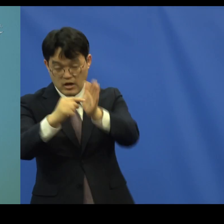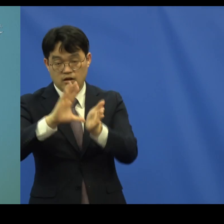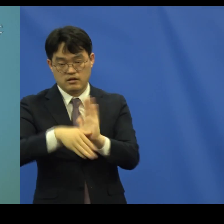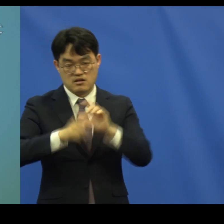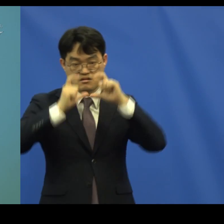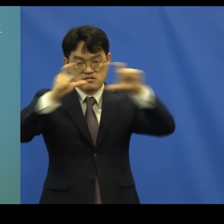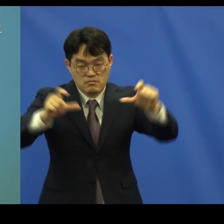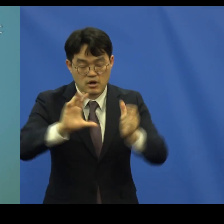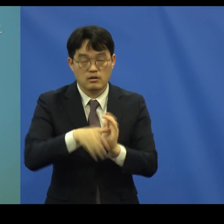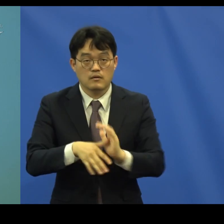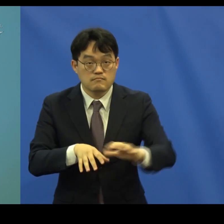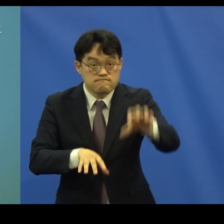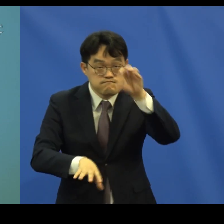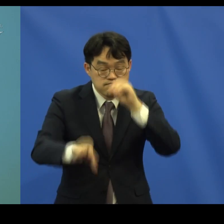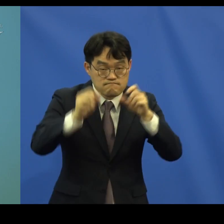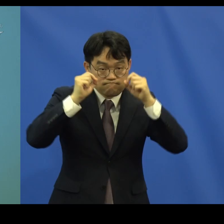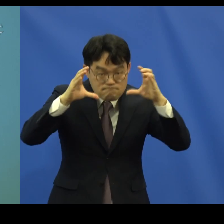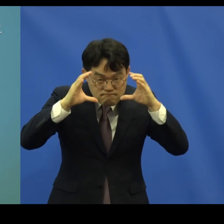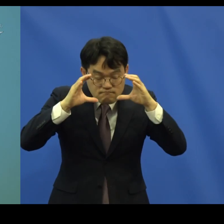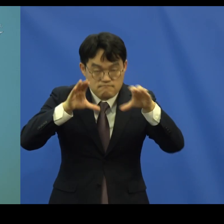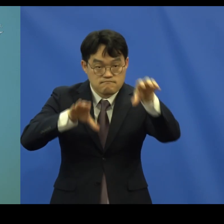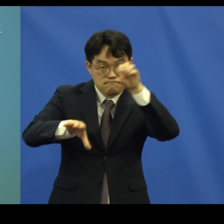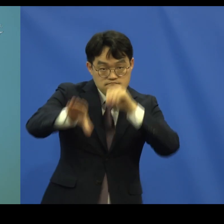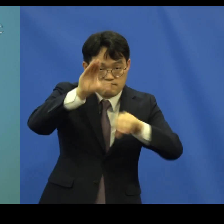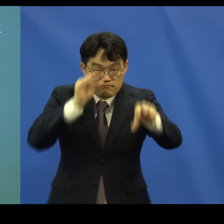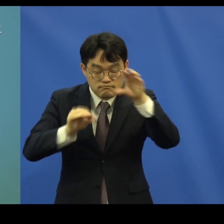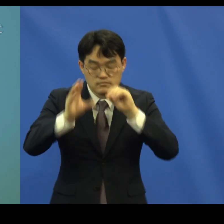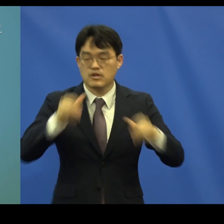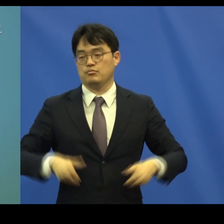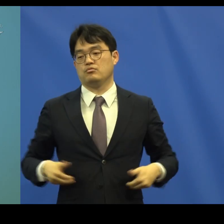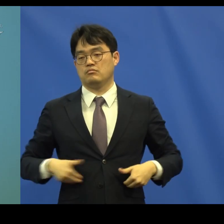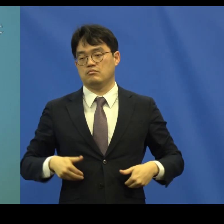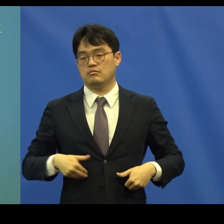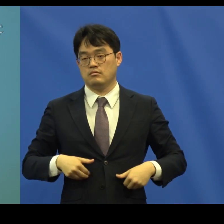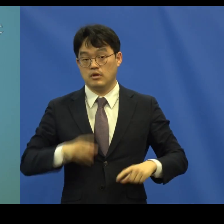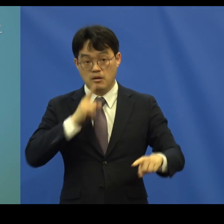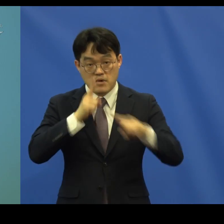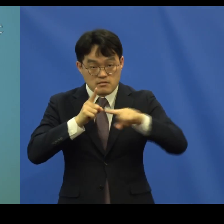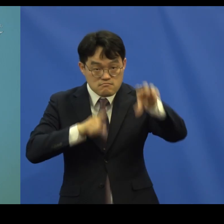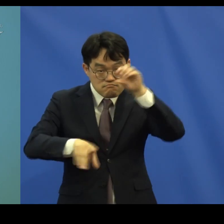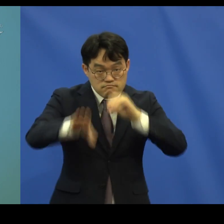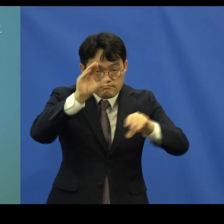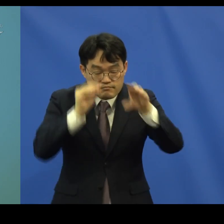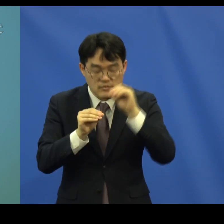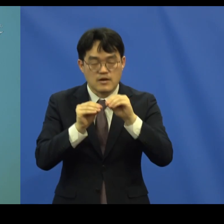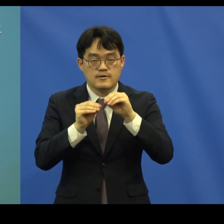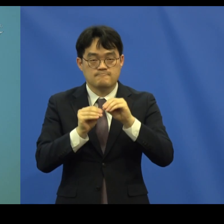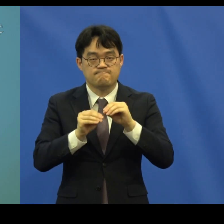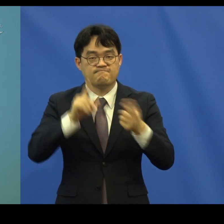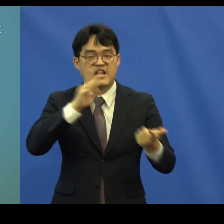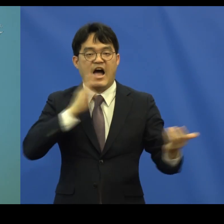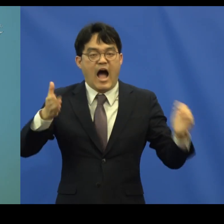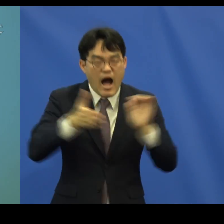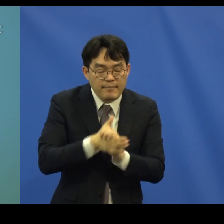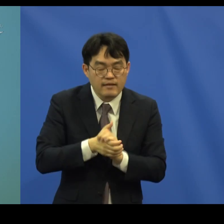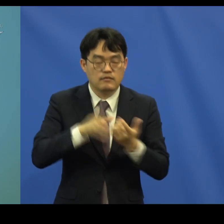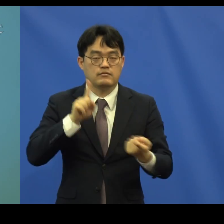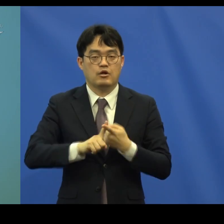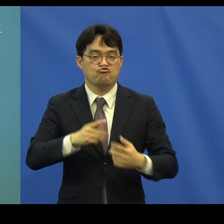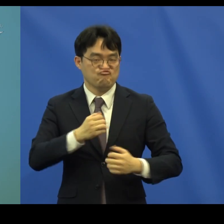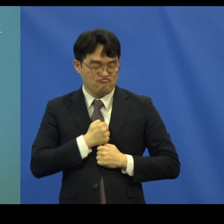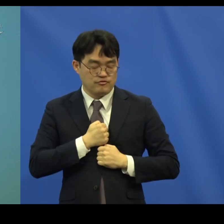그 말씀을 듣고 반응하면 산다는 거죠. 그래서 말씀이 주어지는 것은 귀해요. 선물입니다. 그래서